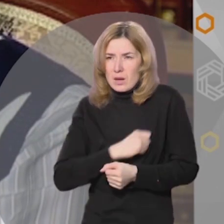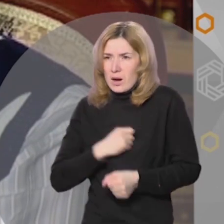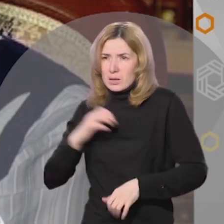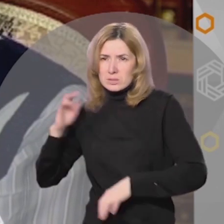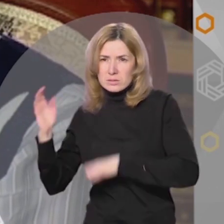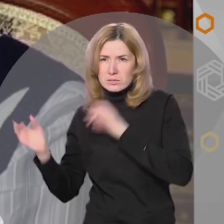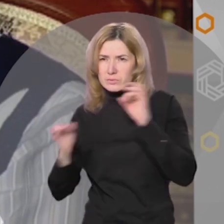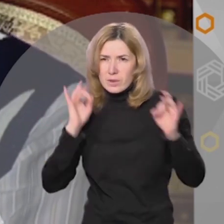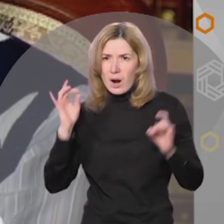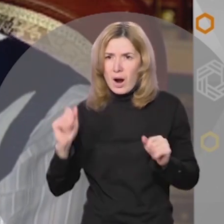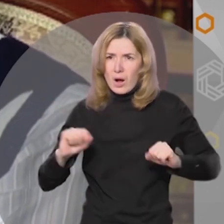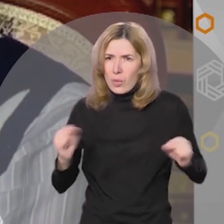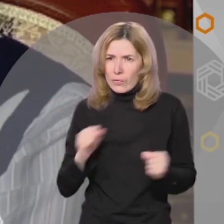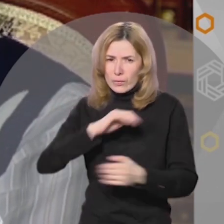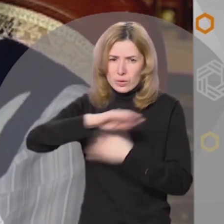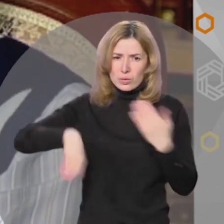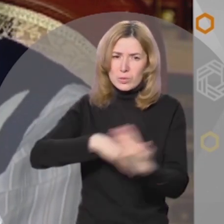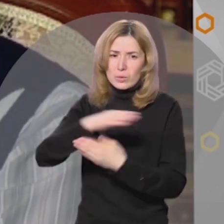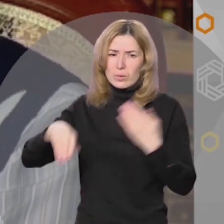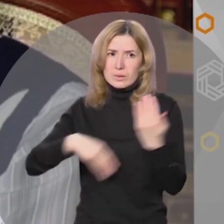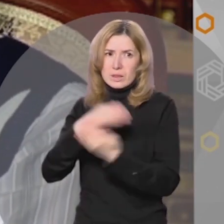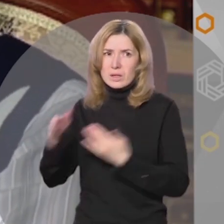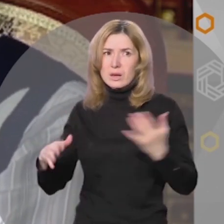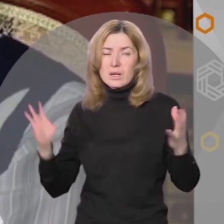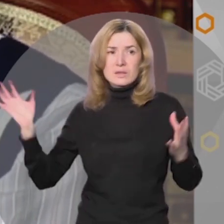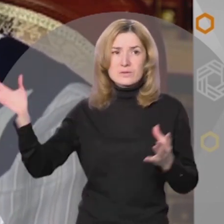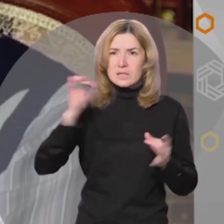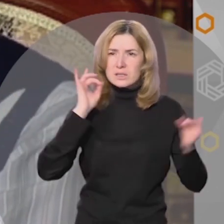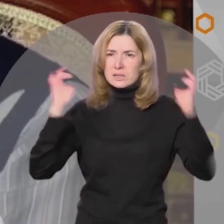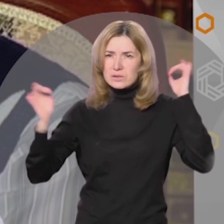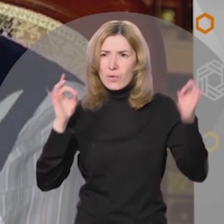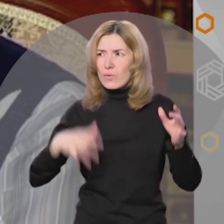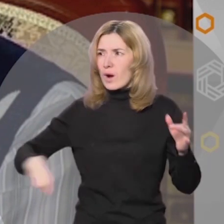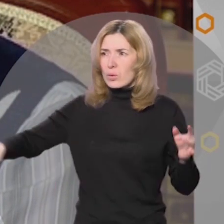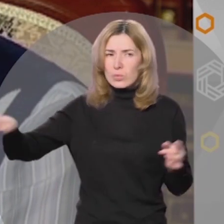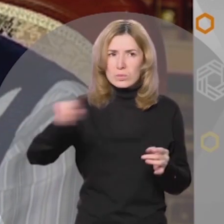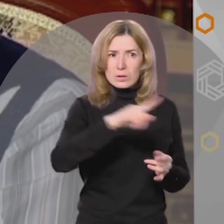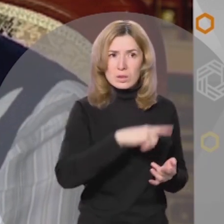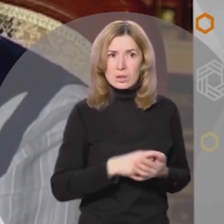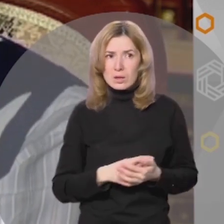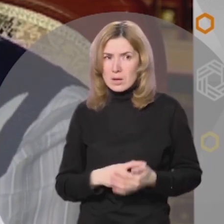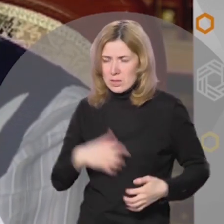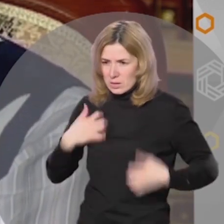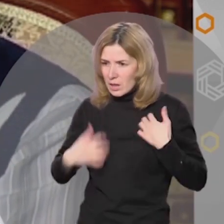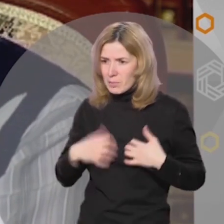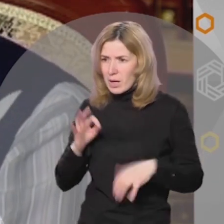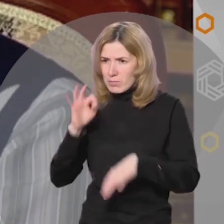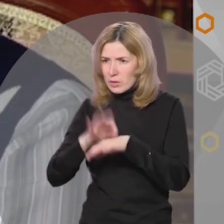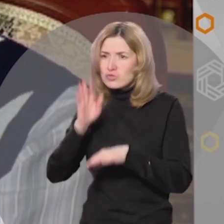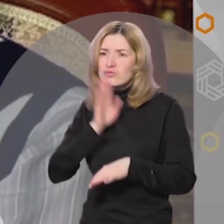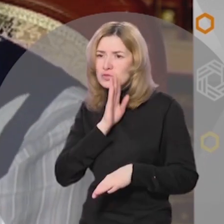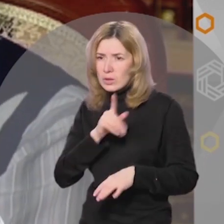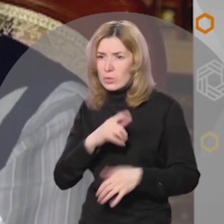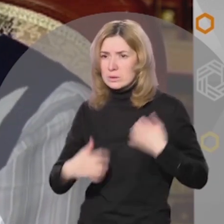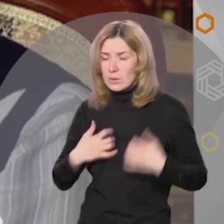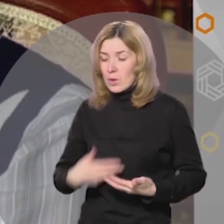яростный посвист холодной вьюги заглушал все звуки в округе. Торопясь к больной,